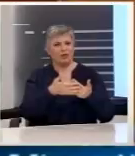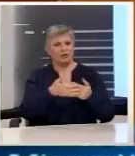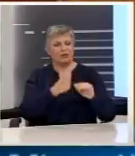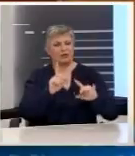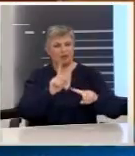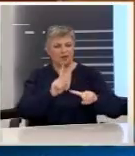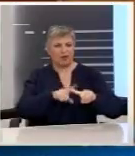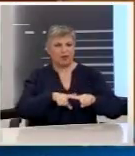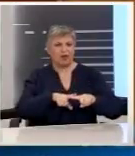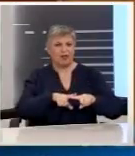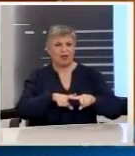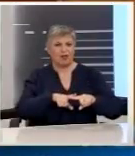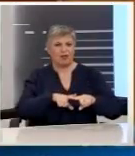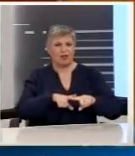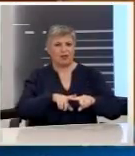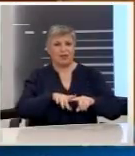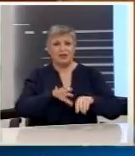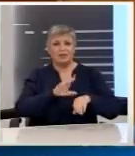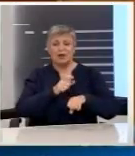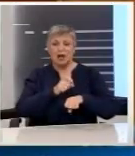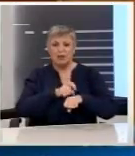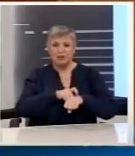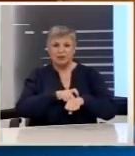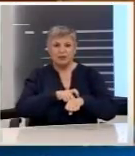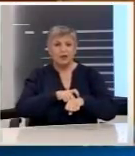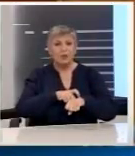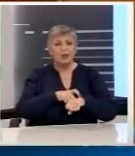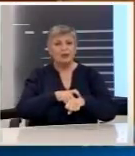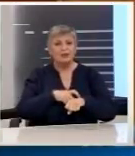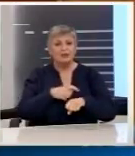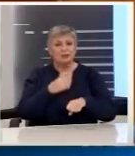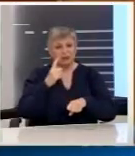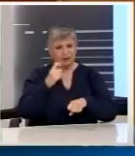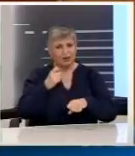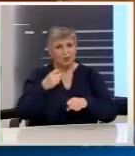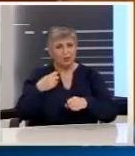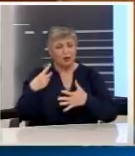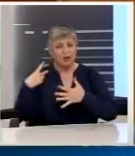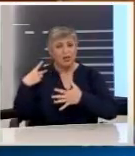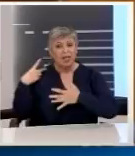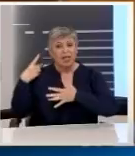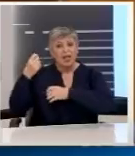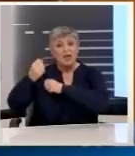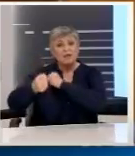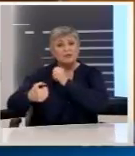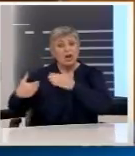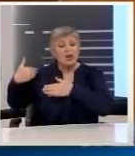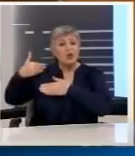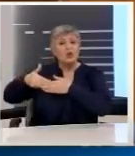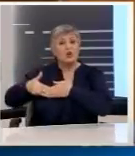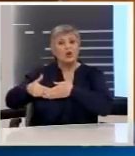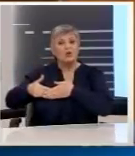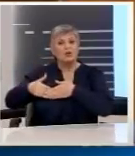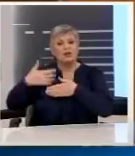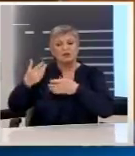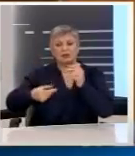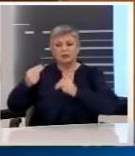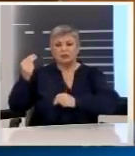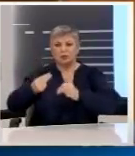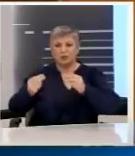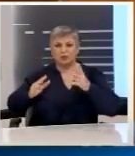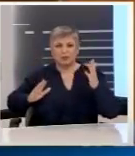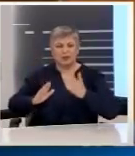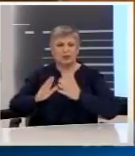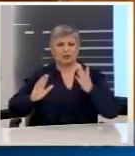ιδιαίτερα όταν αυτός ο τόπος είναι ταλαιπωρημένος μετά από 7 χρόνια κρίσης, που η εμπιστοσύνη των πολιτών απέναντι στους